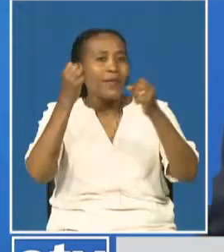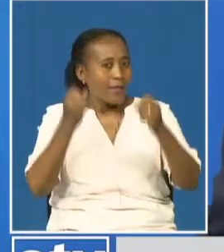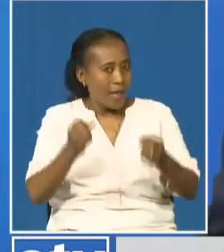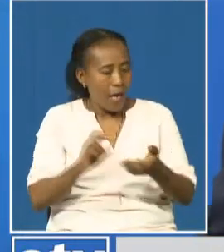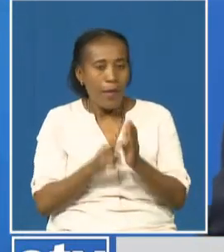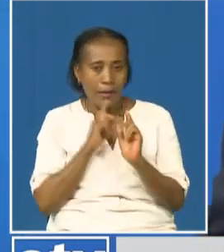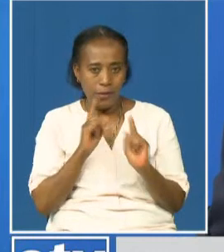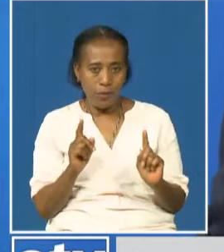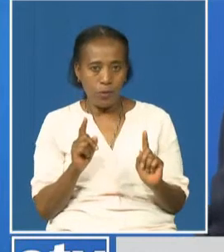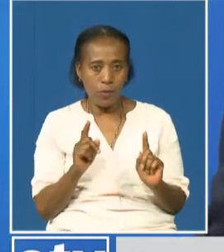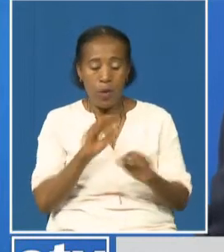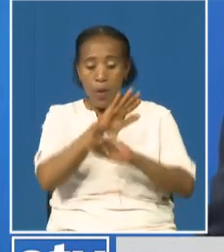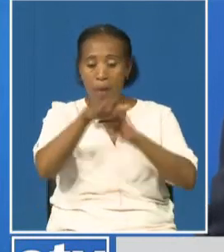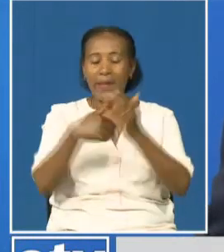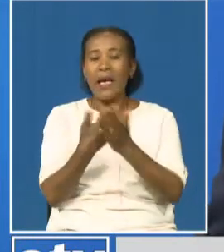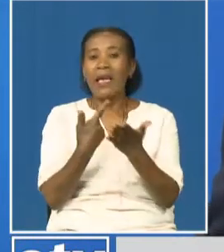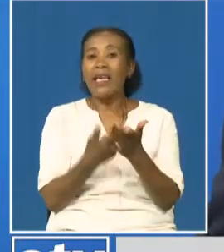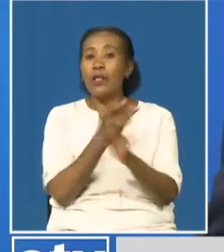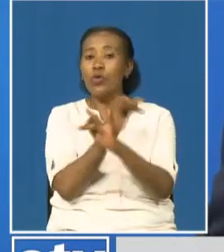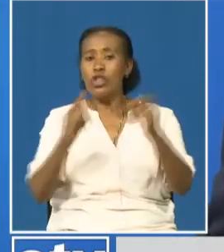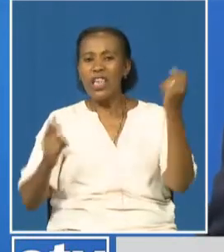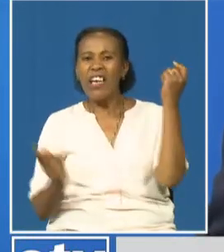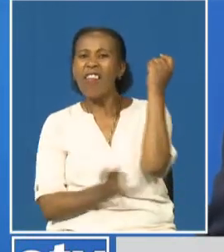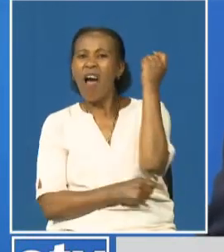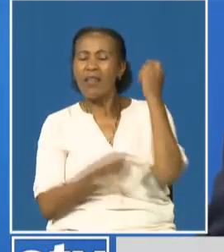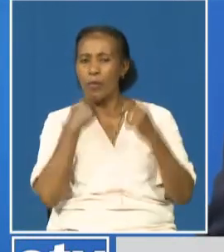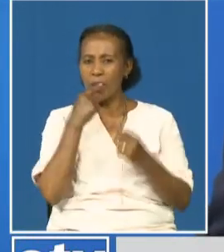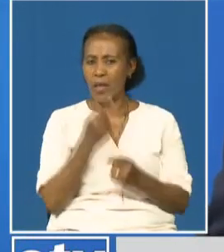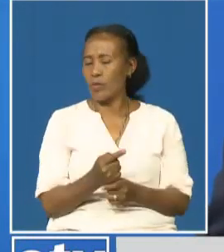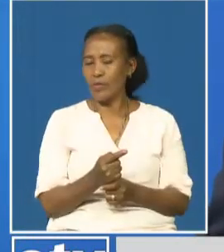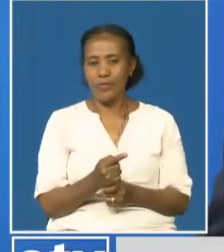ነው። በአጠቃላይ ይሄ ነው እንጂ እኔ ቅጣት የሚለው